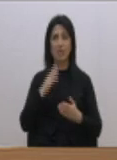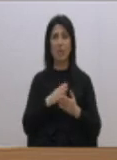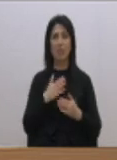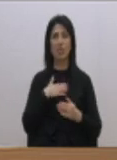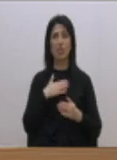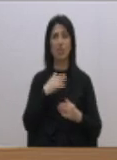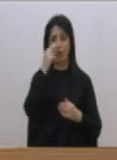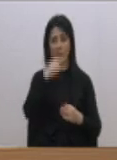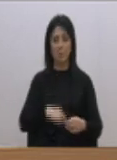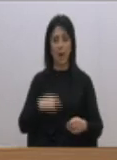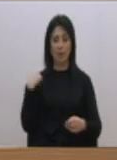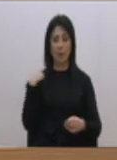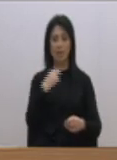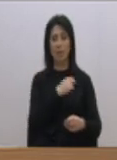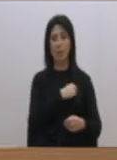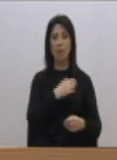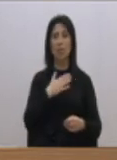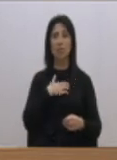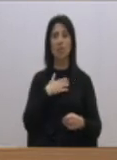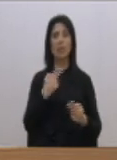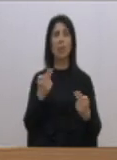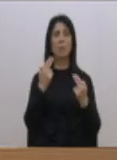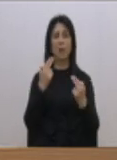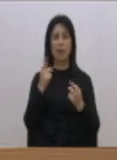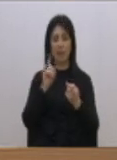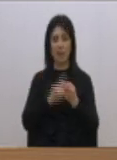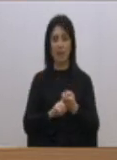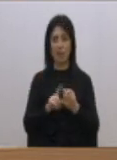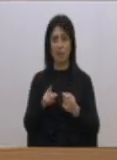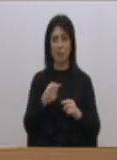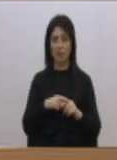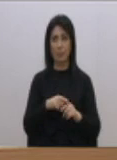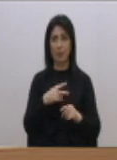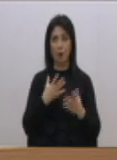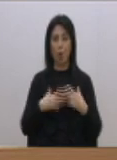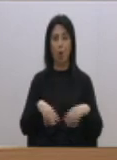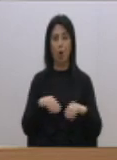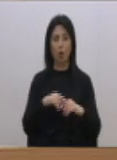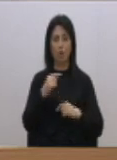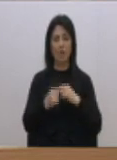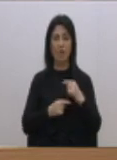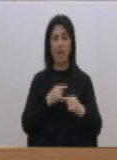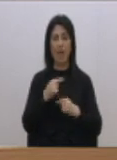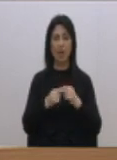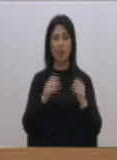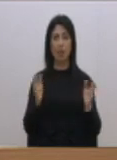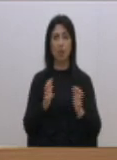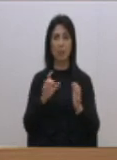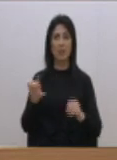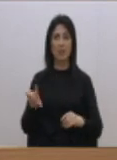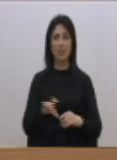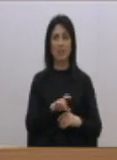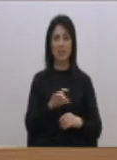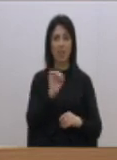ჩვენი მართლმადიდებლობის, ჩვენი მართლმადიდებელი მოკავშირე, ჩვენი ასე ვთქვათ ოჯახების და ტრადიციის შენარჩუნების წყარო